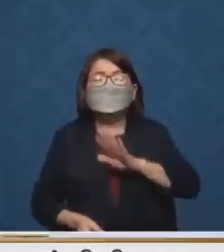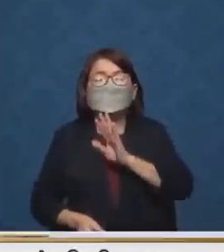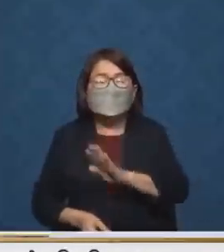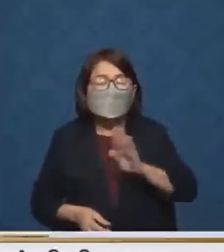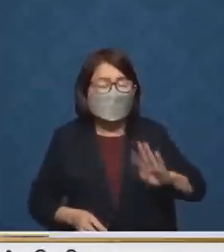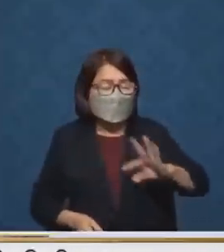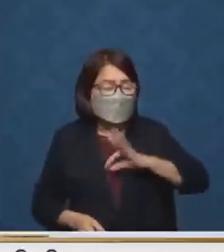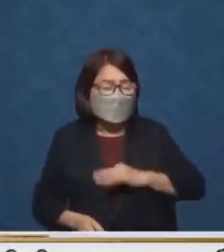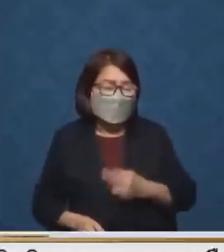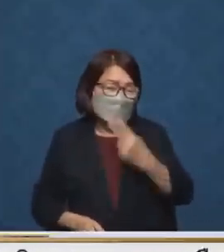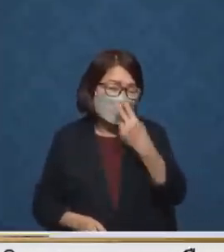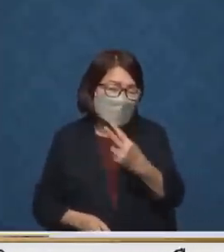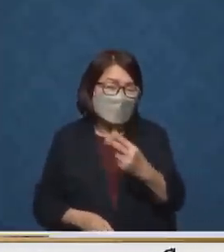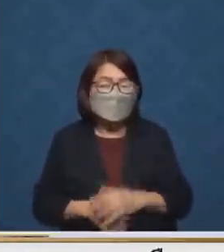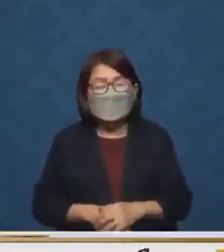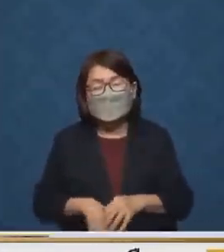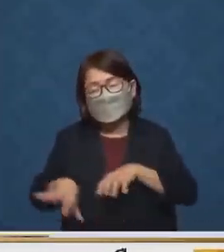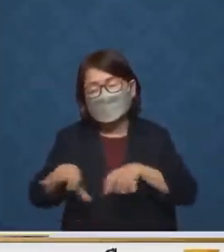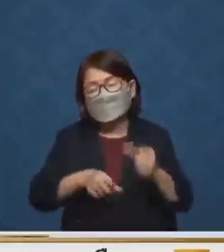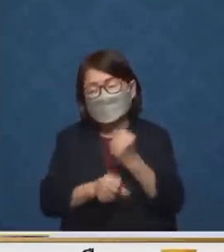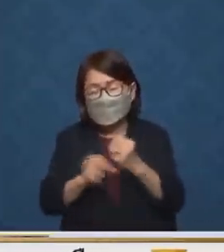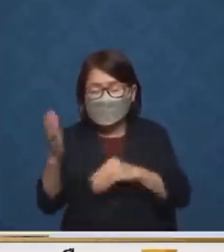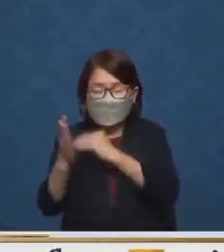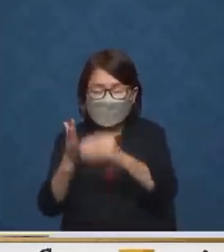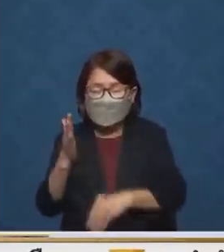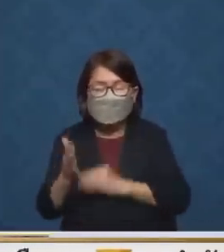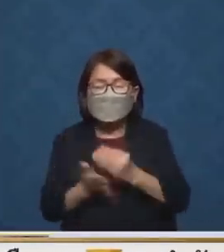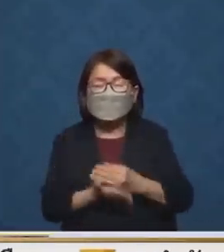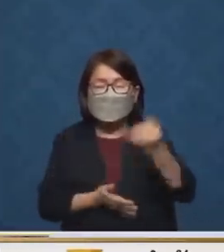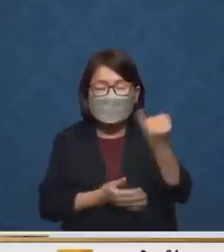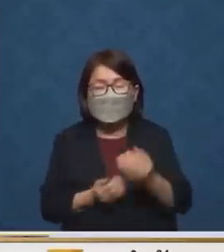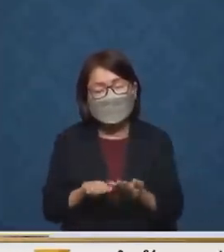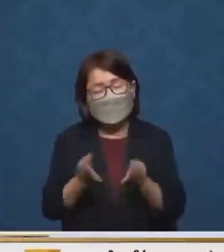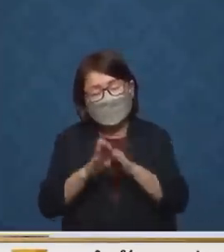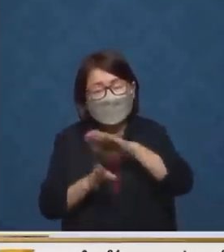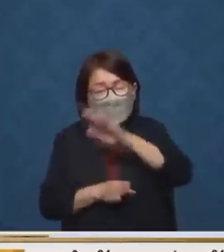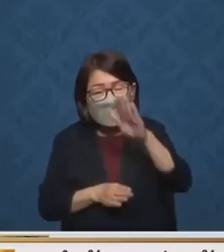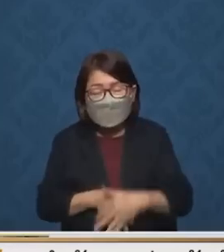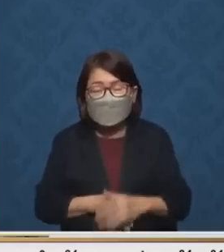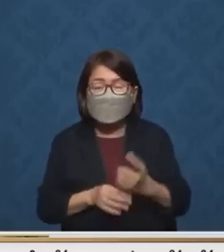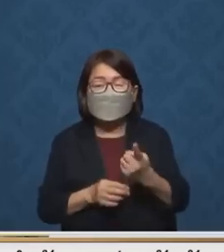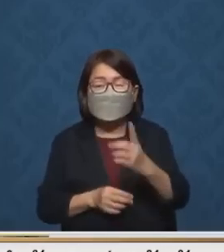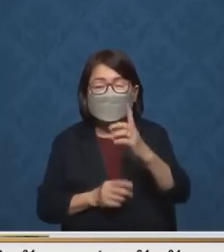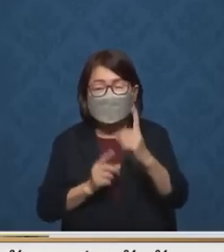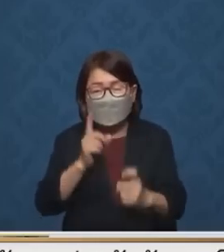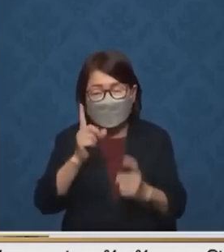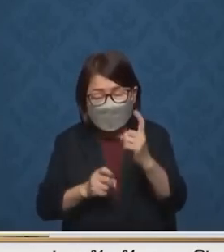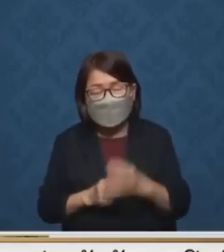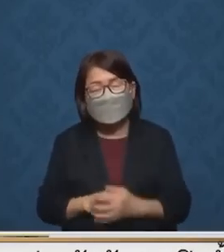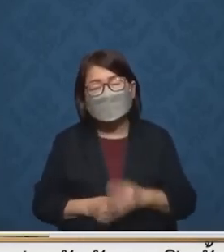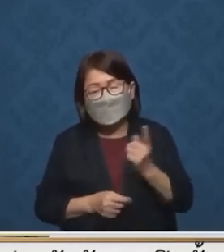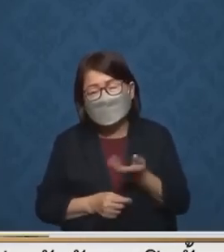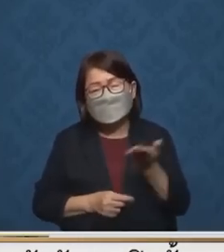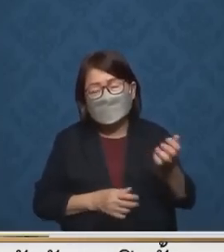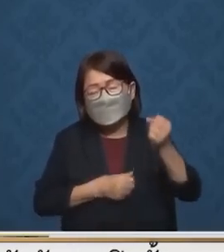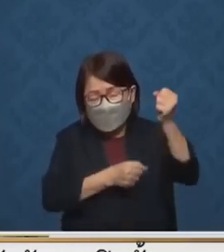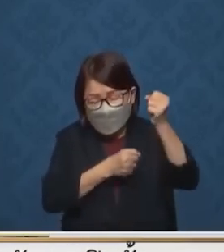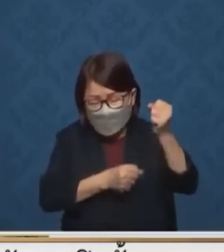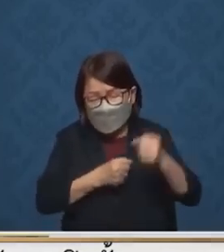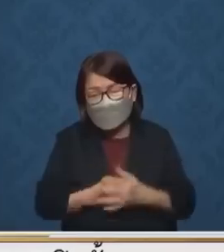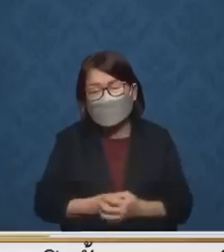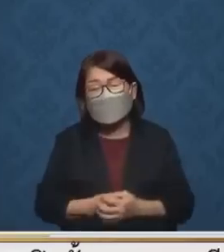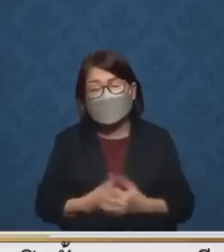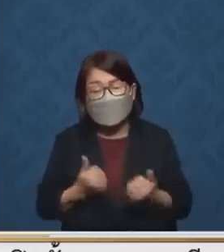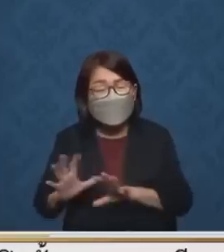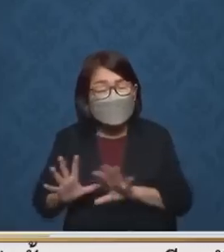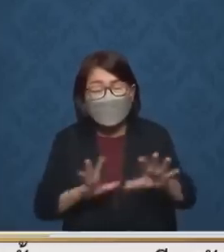วในการบริหารรชการอย่างส้คิดทำให้ครอบครัวพี่น้องเขาต้องสูญเสียและเขาจึงต้องออกมาเรีกร้องพอออกมาเรีกร้องก็